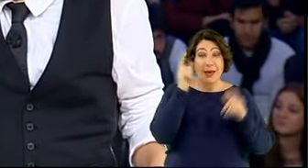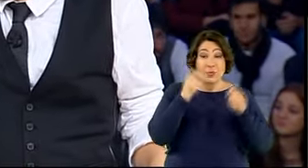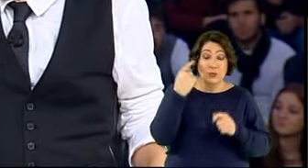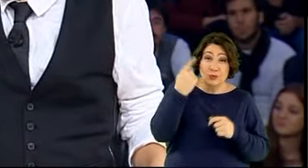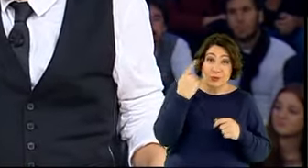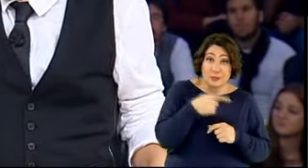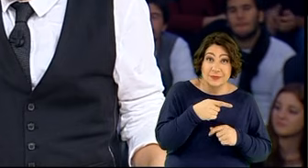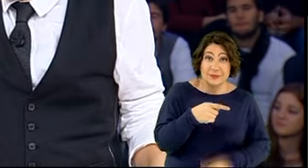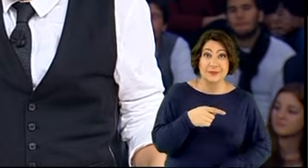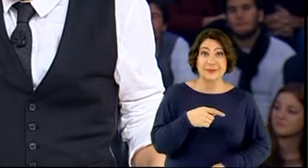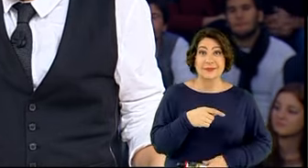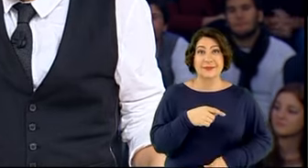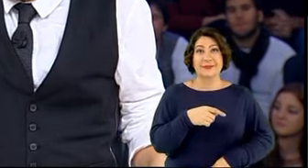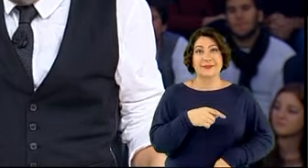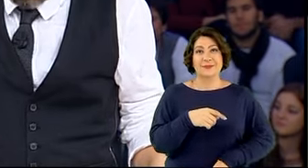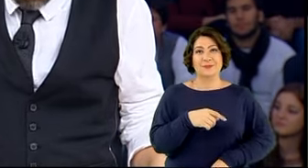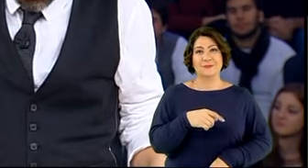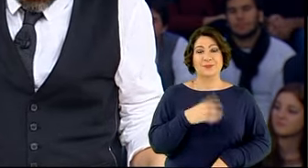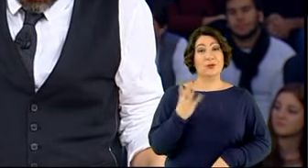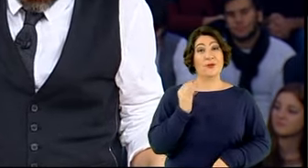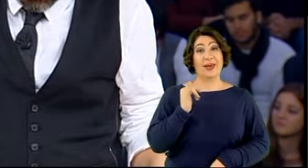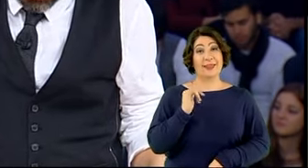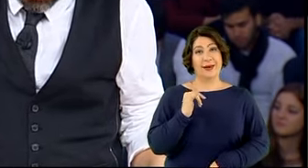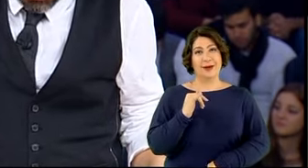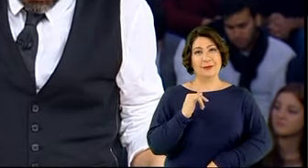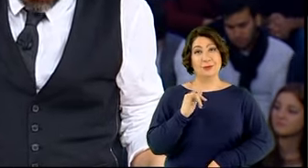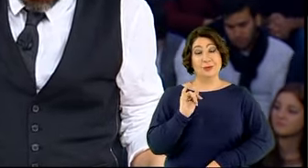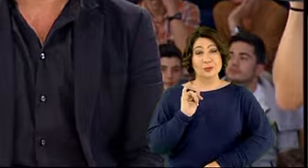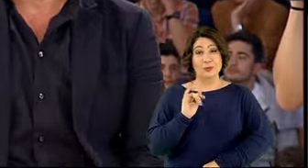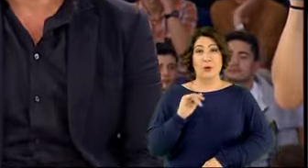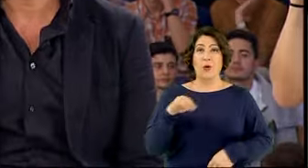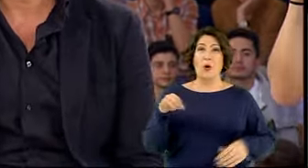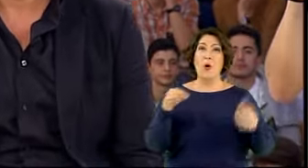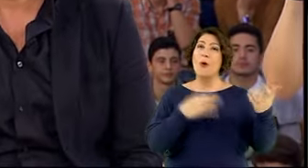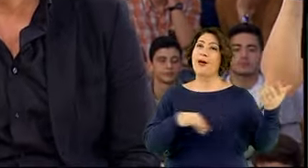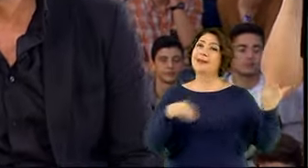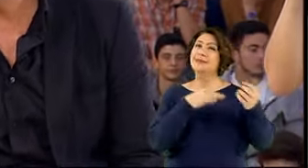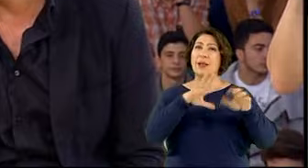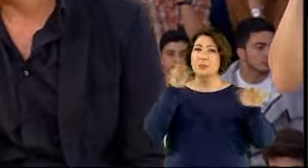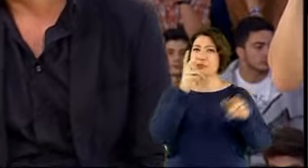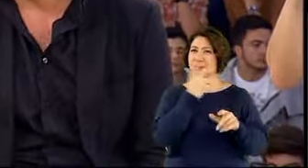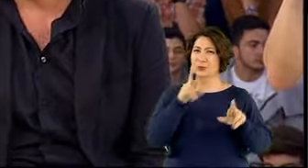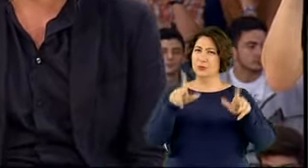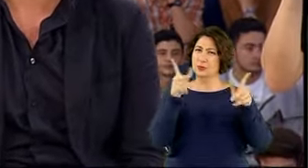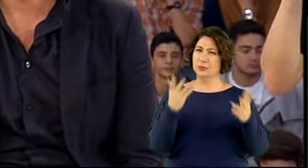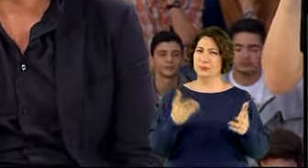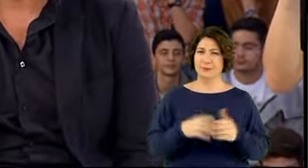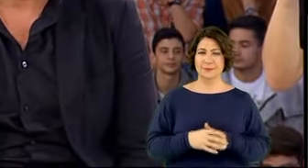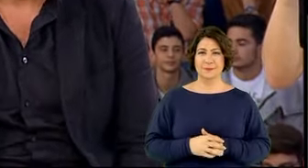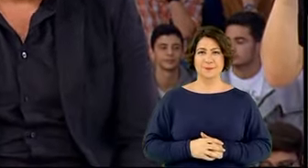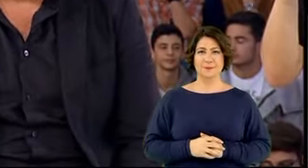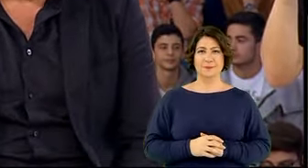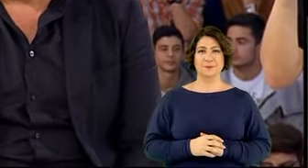Ay. Eyvah eyvah ya. Çok fena. Çok var. Dolby stereo mutluluk. Kestiren müziğe küstü ya. Surround sistem.